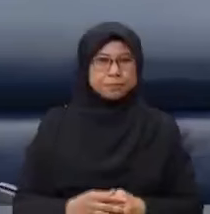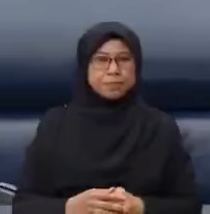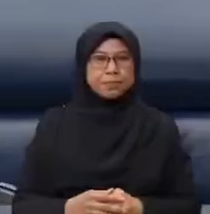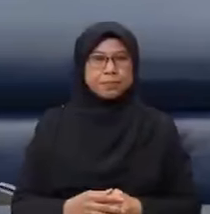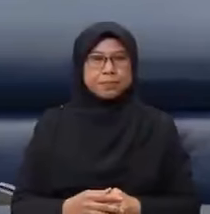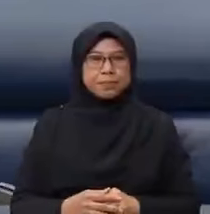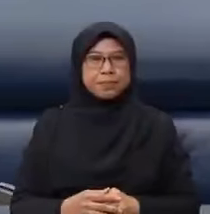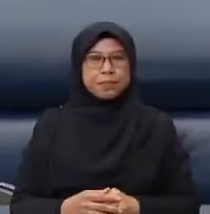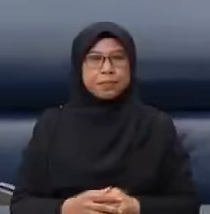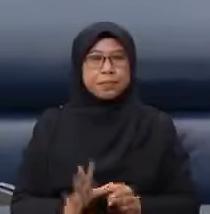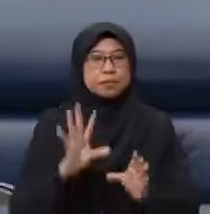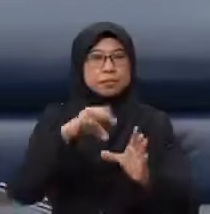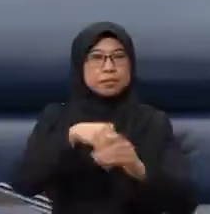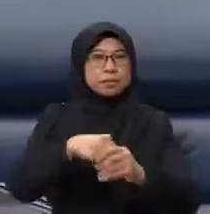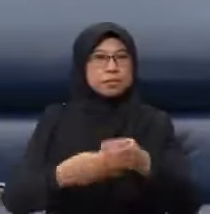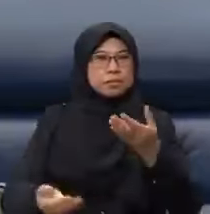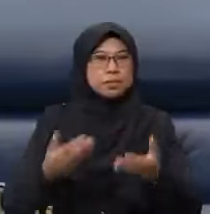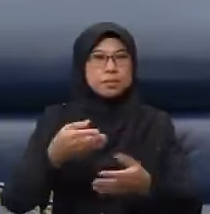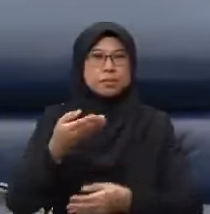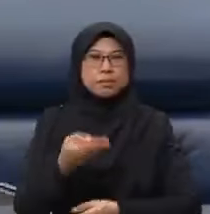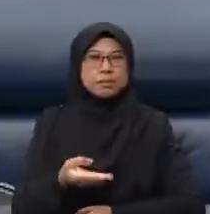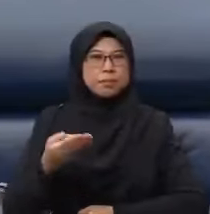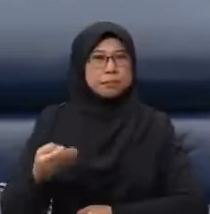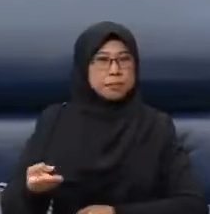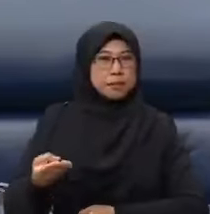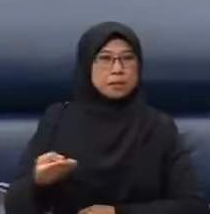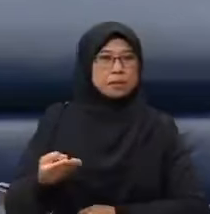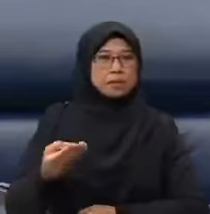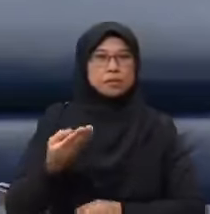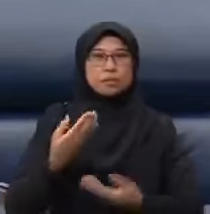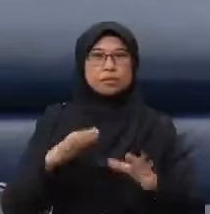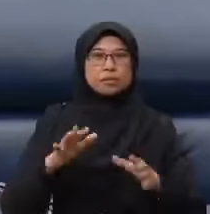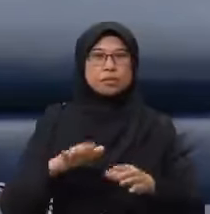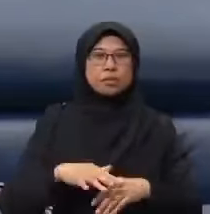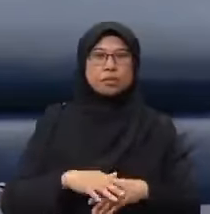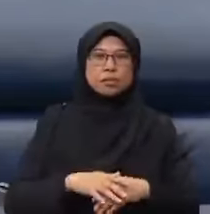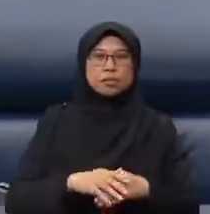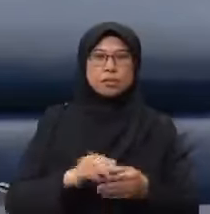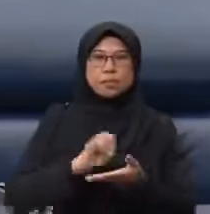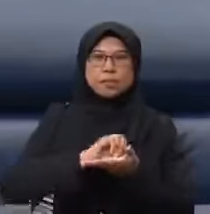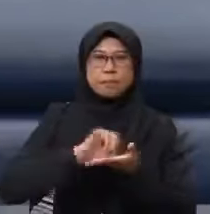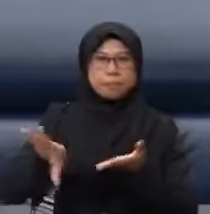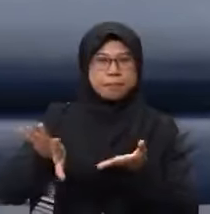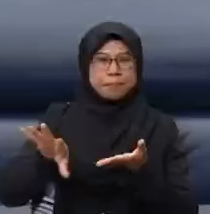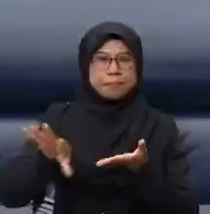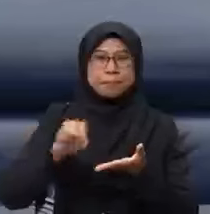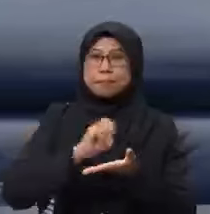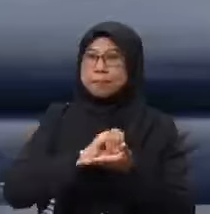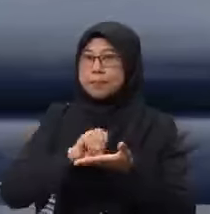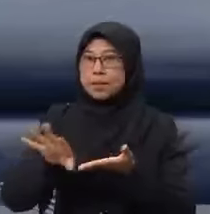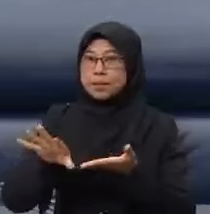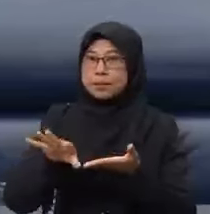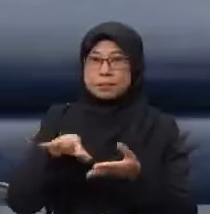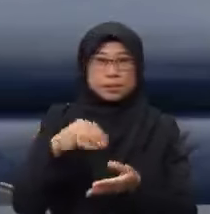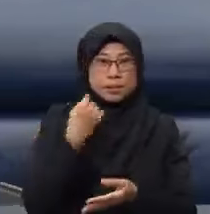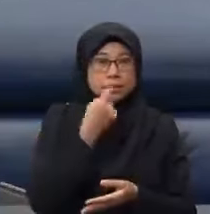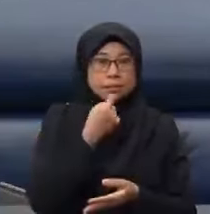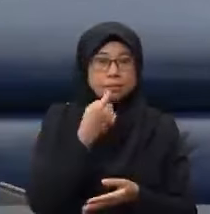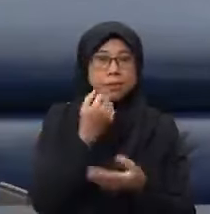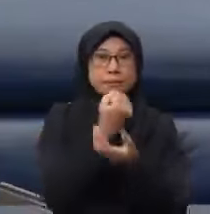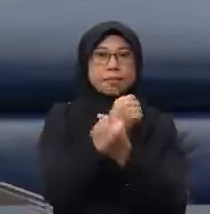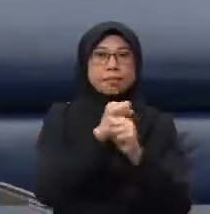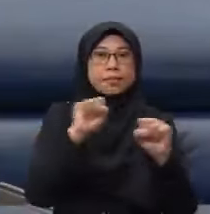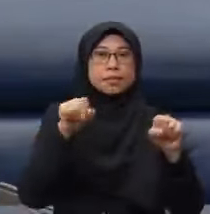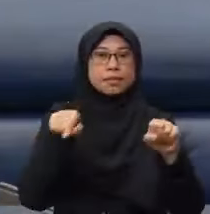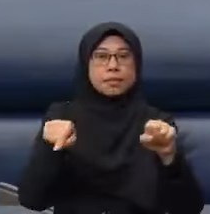andod ini melibatkan mungkin bahan-bahan yang telah diturun atau dipadamkan sama ada dipadamkan oleh penyedia